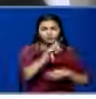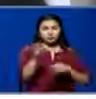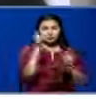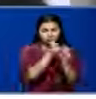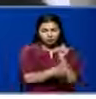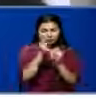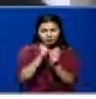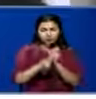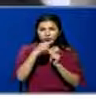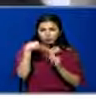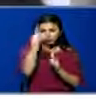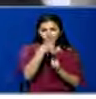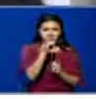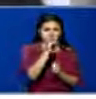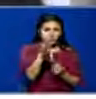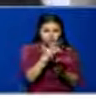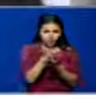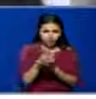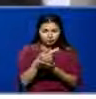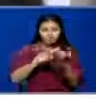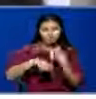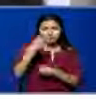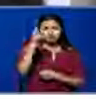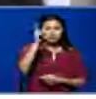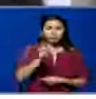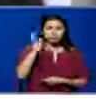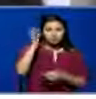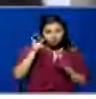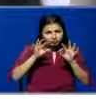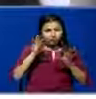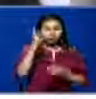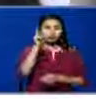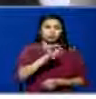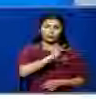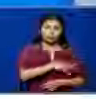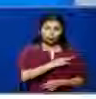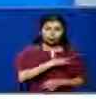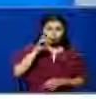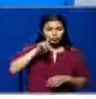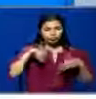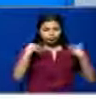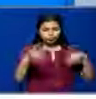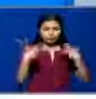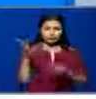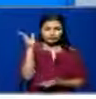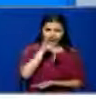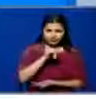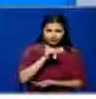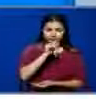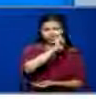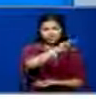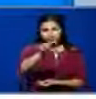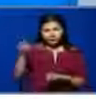әрқайсысында жеке-жеке кабинет бар. Бізде екі психолог жұмыс істейді, екі заңгер жұмыс істейді, кеңес беретін кісілер. Ашылу салтанаты аудандық мәдениет